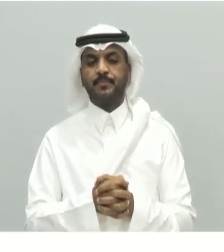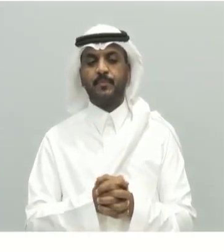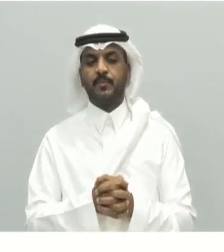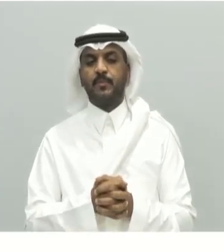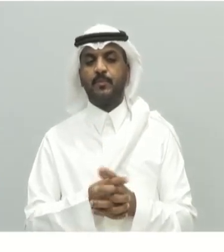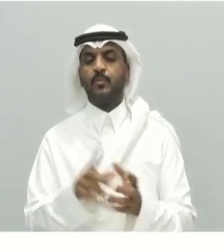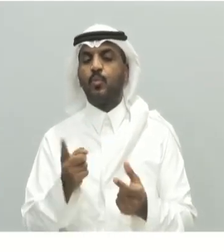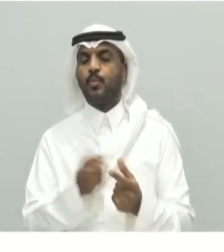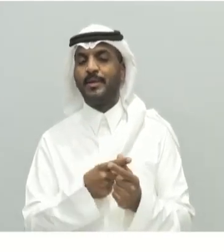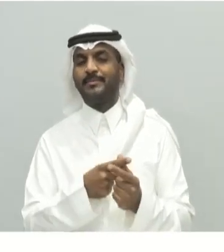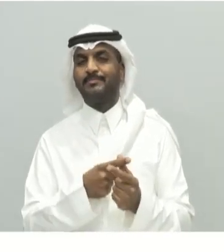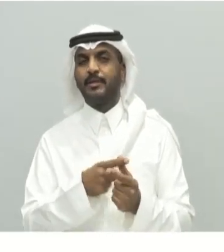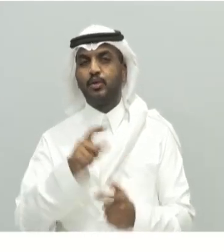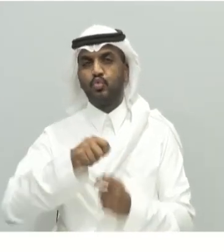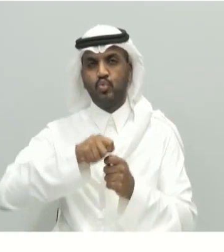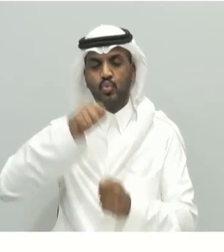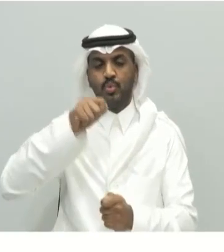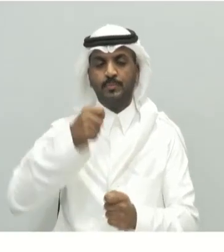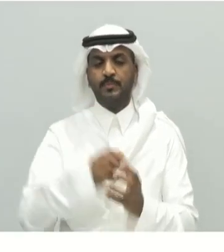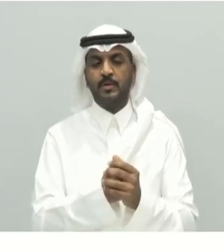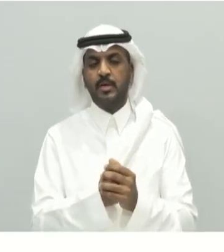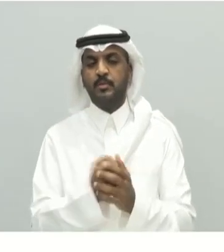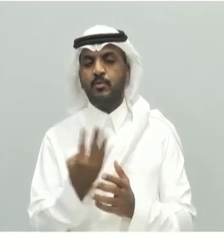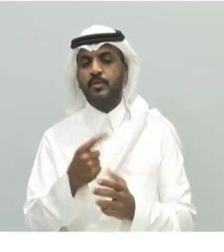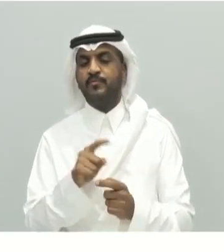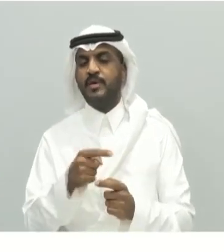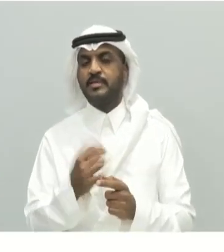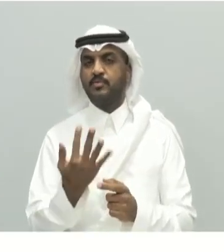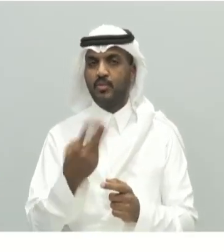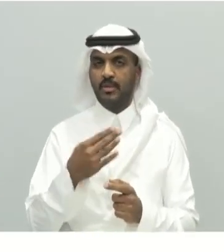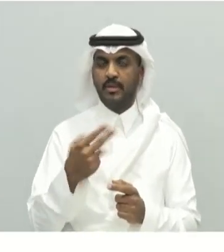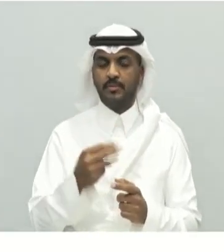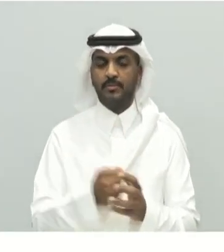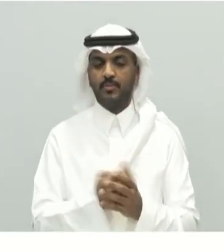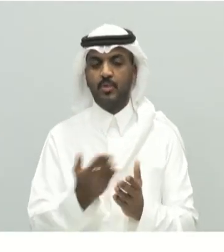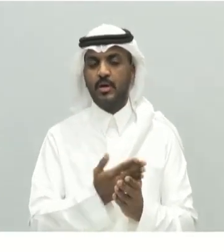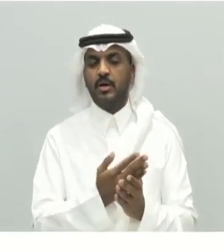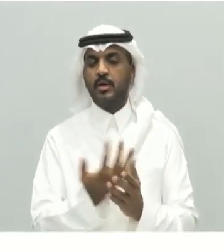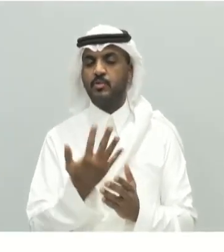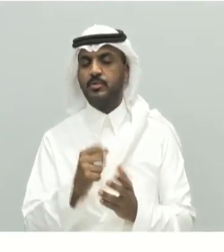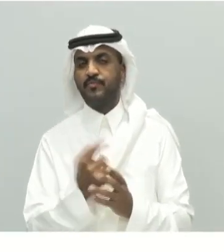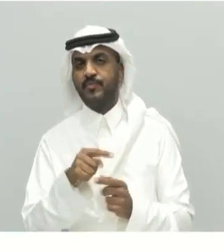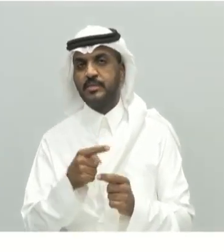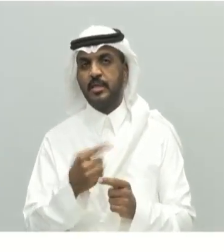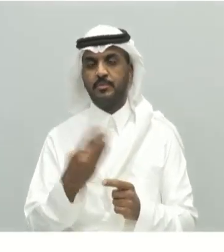تقريبا وبين خطي الطول 34.35 و